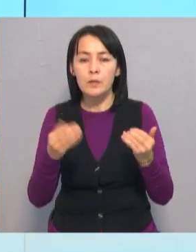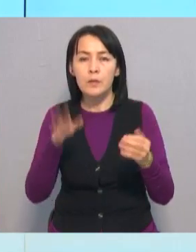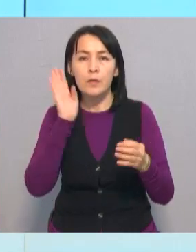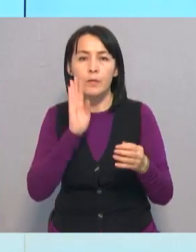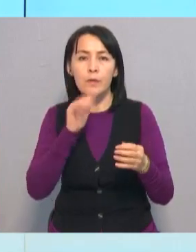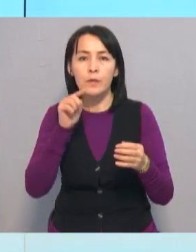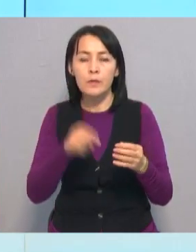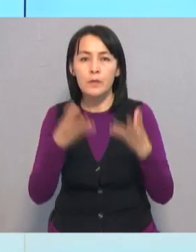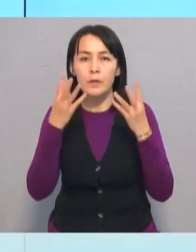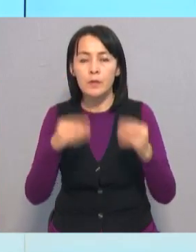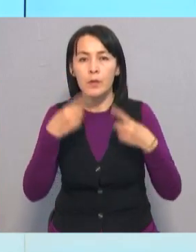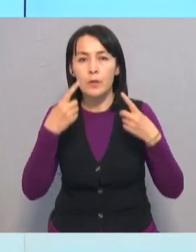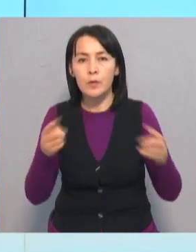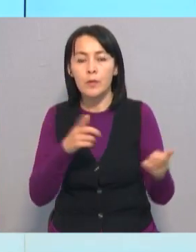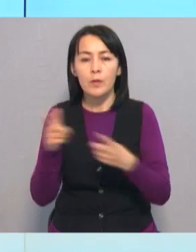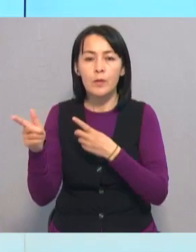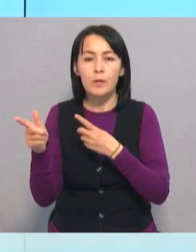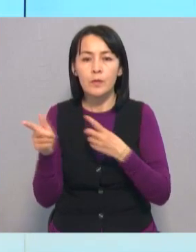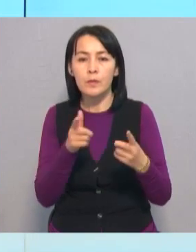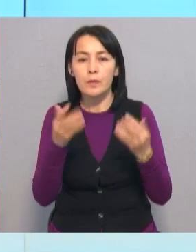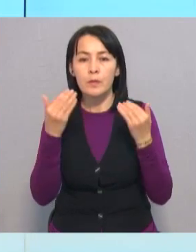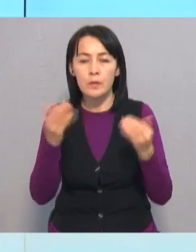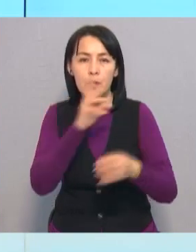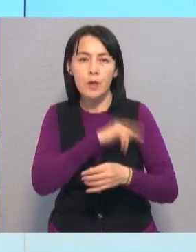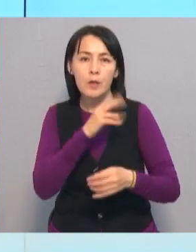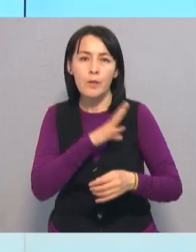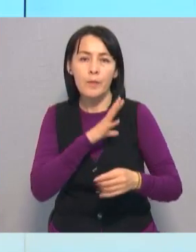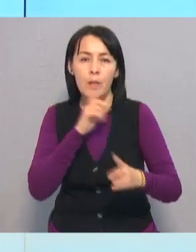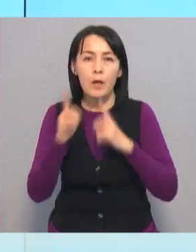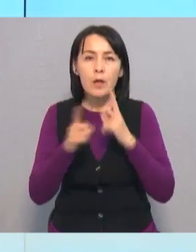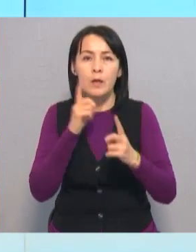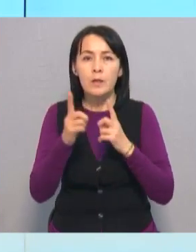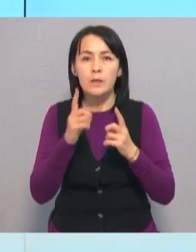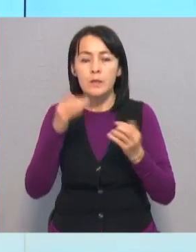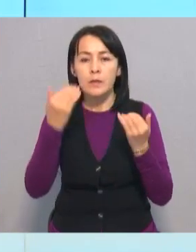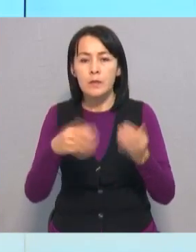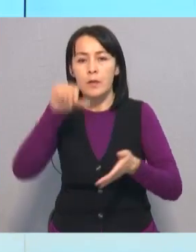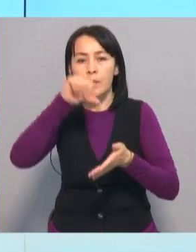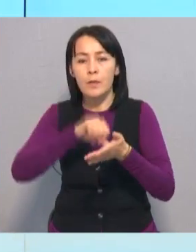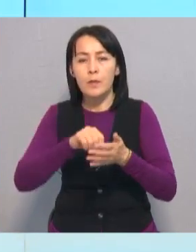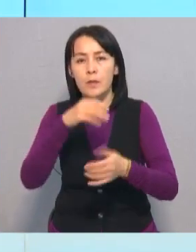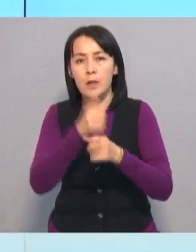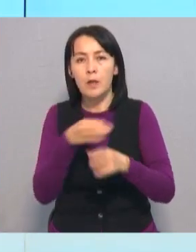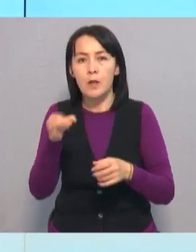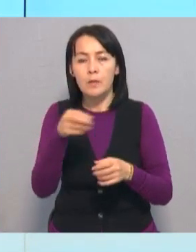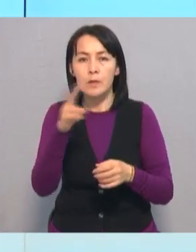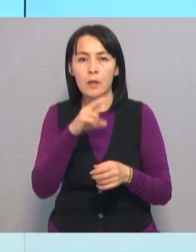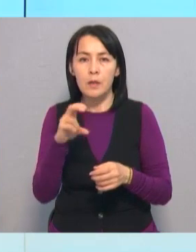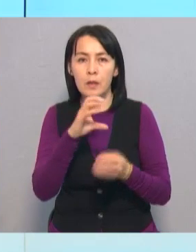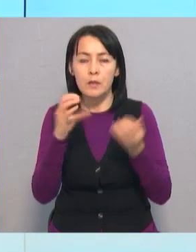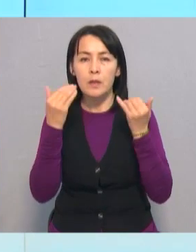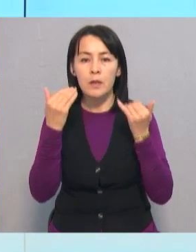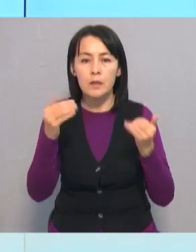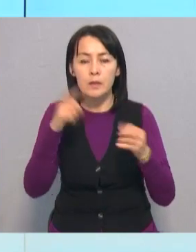воду сегодня эти и другие подготовительные работы были обсуждены на аппаратном заседании под председательством акимо области дархана сад